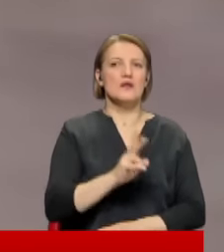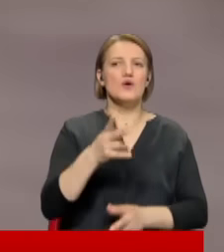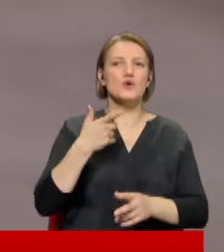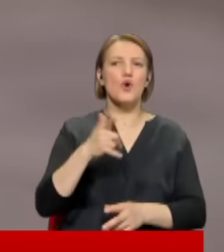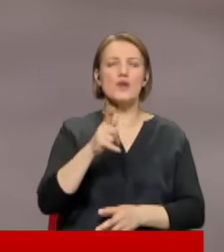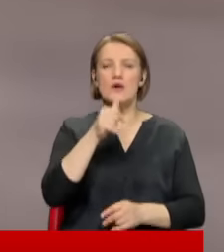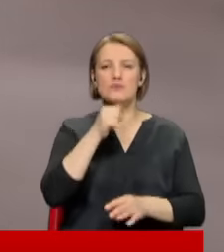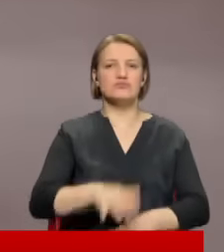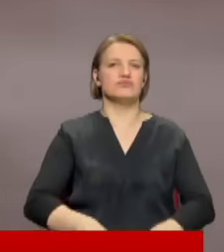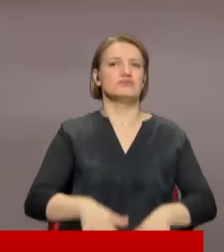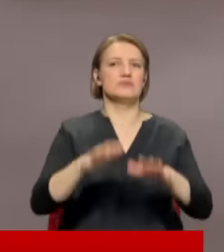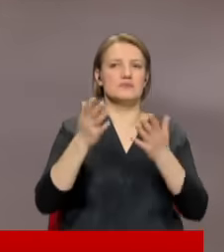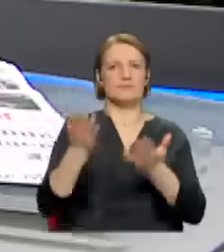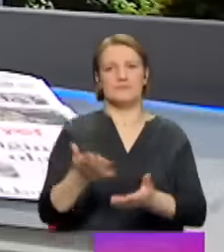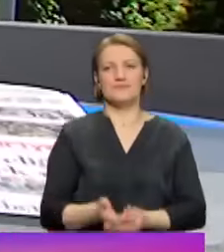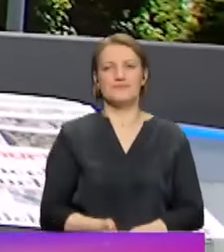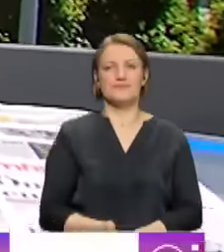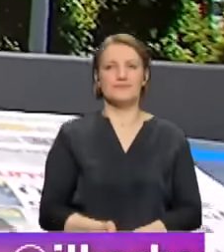gömüldü.